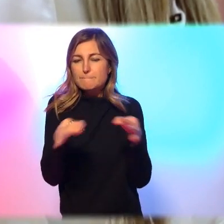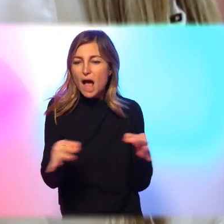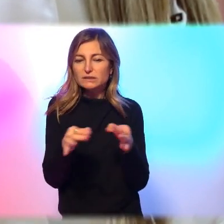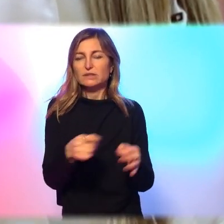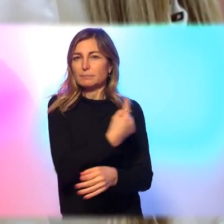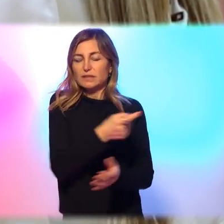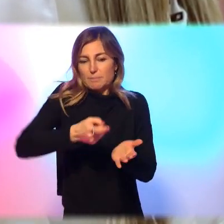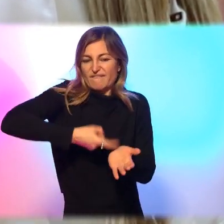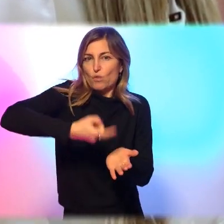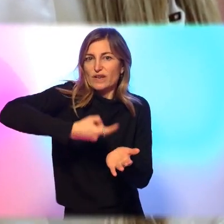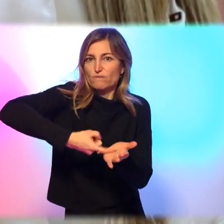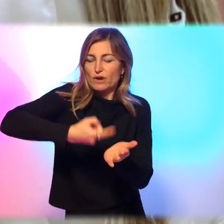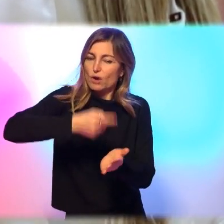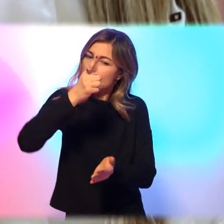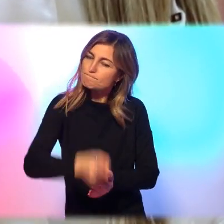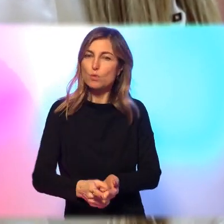vorgelegt hat, der